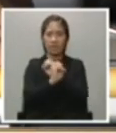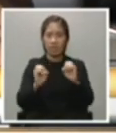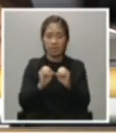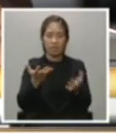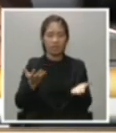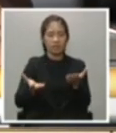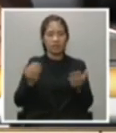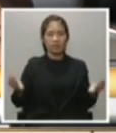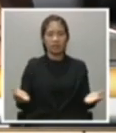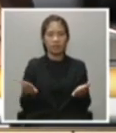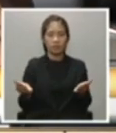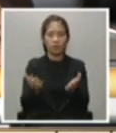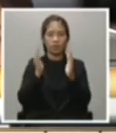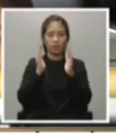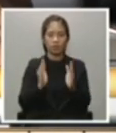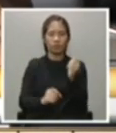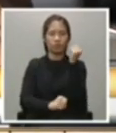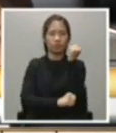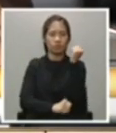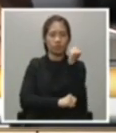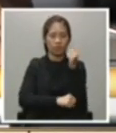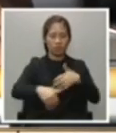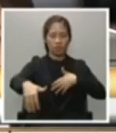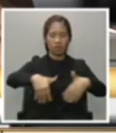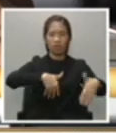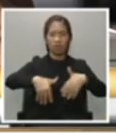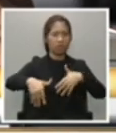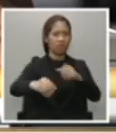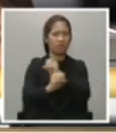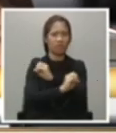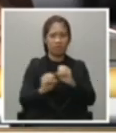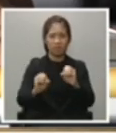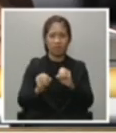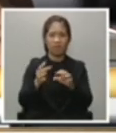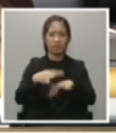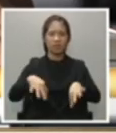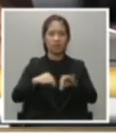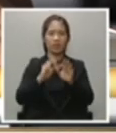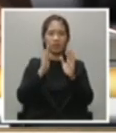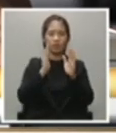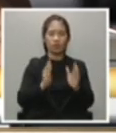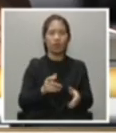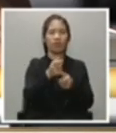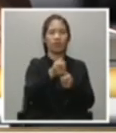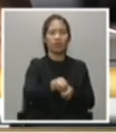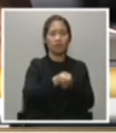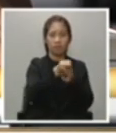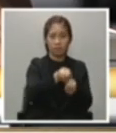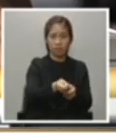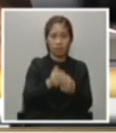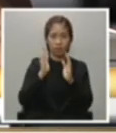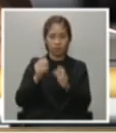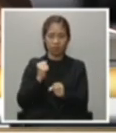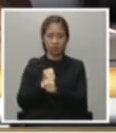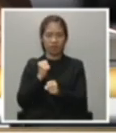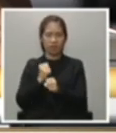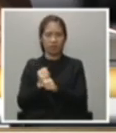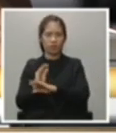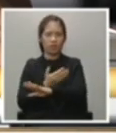นคนรากหญ้าโดยเฉพาะพ่อแม่พี่น้องเกษตรกรผู้ประกอบการรายย่